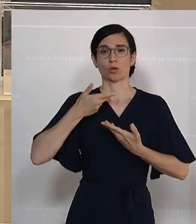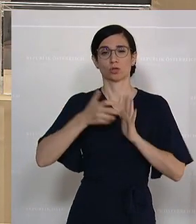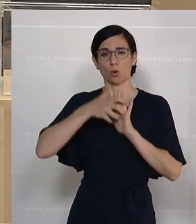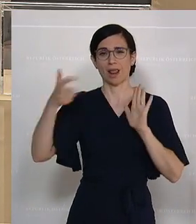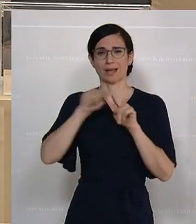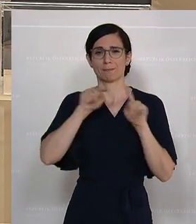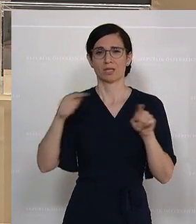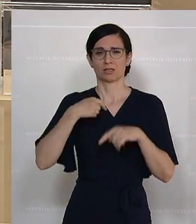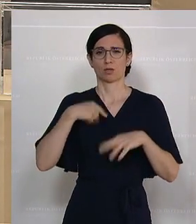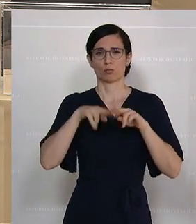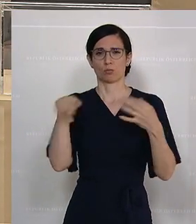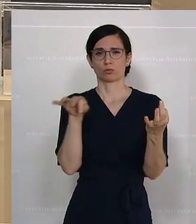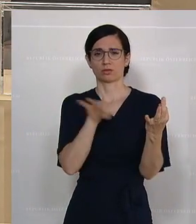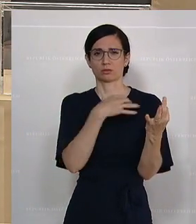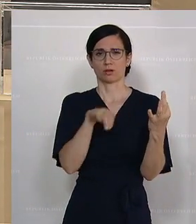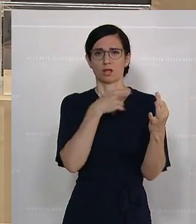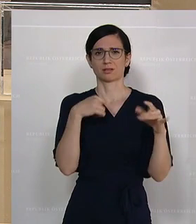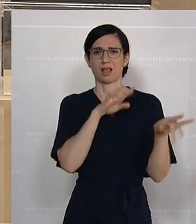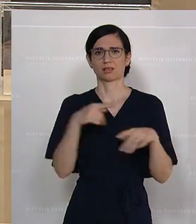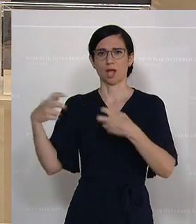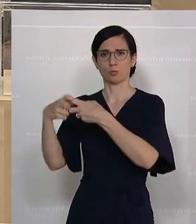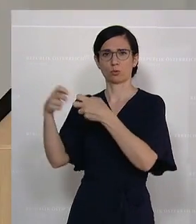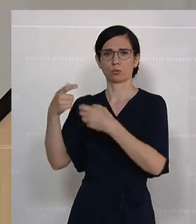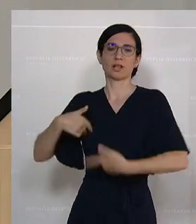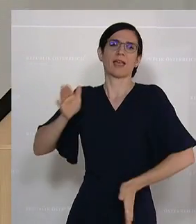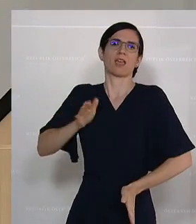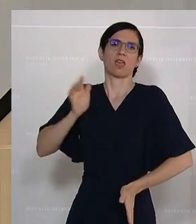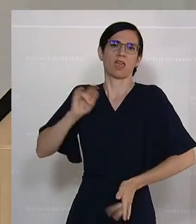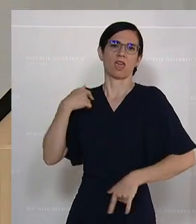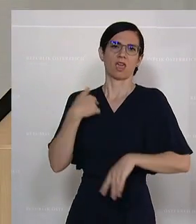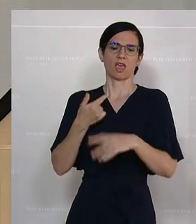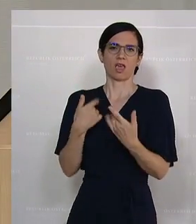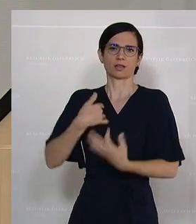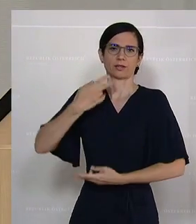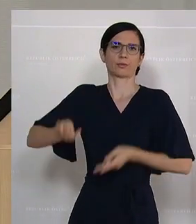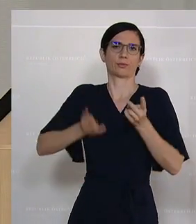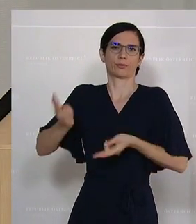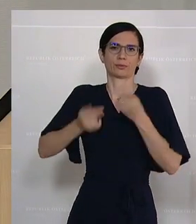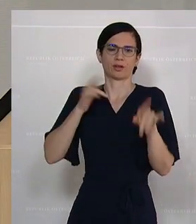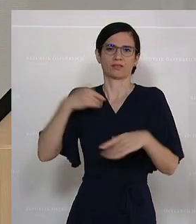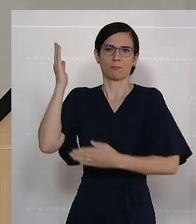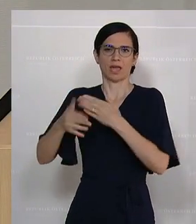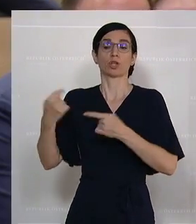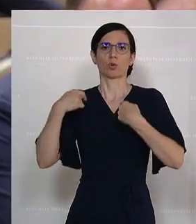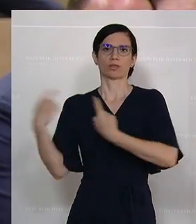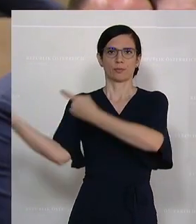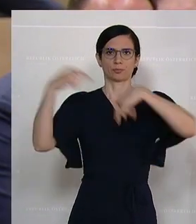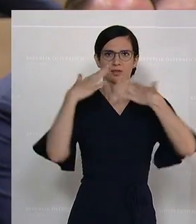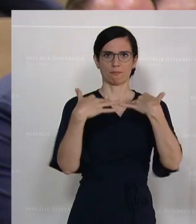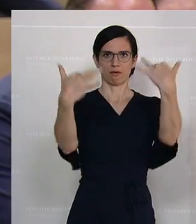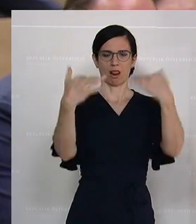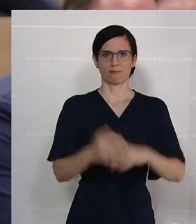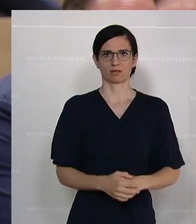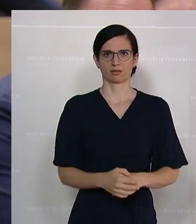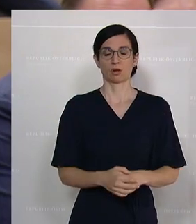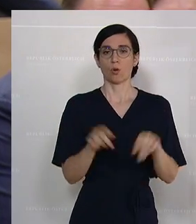bis der bundeskanzler seine arbeit als brüssler edel komparse beendet hat und hier im parlament und